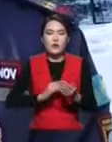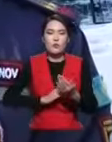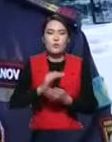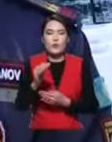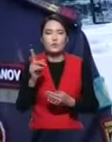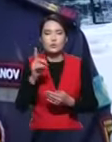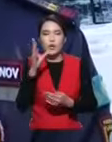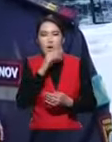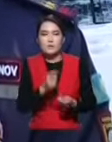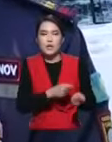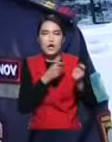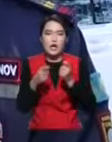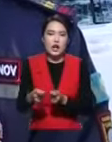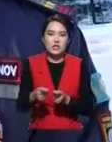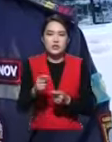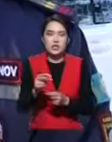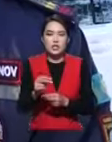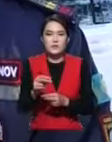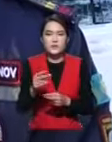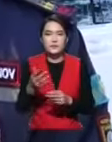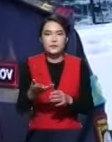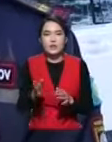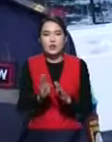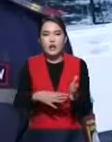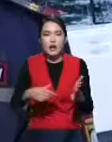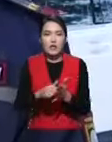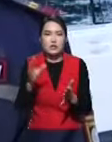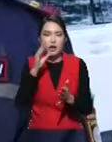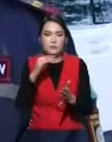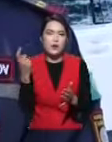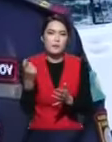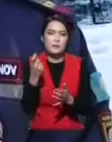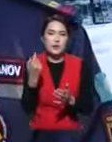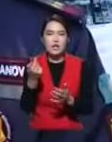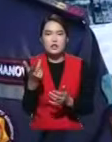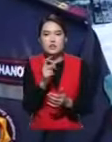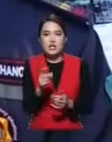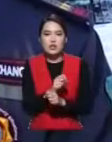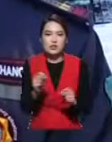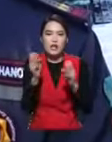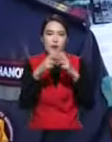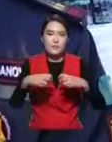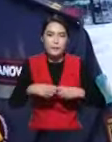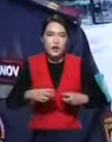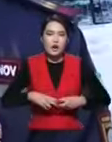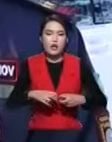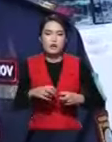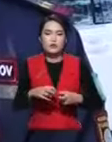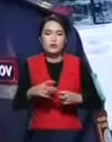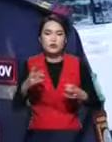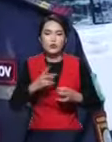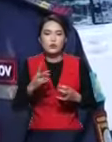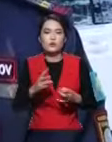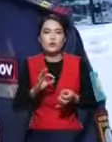может привести к деформации сосуда, то есть бытового газового баллона. Затем проверять плотность